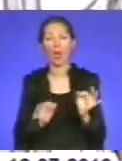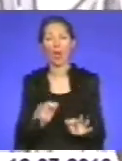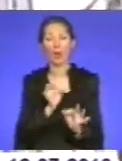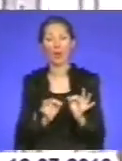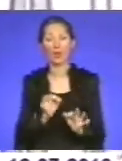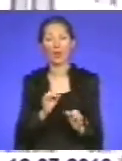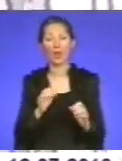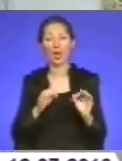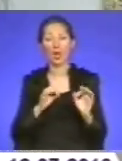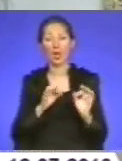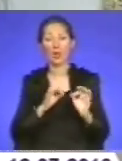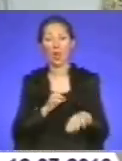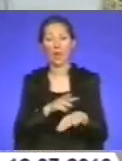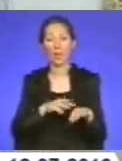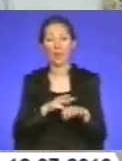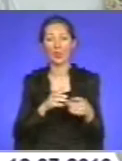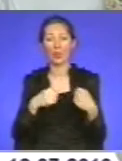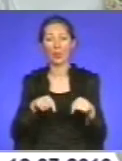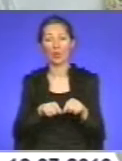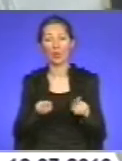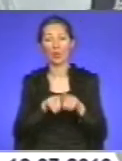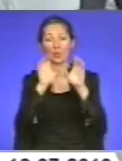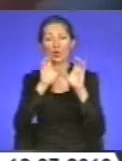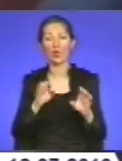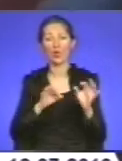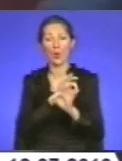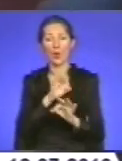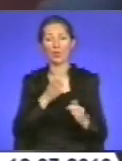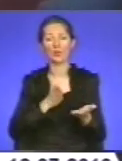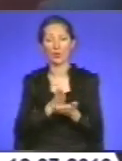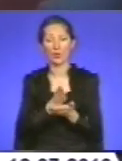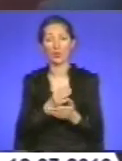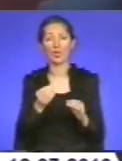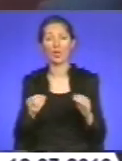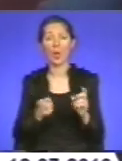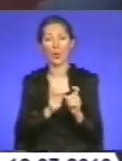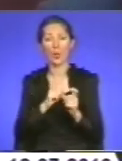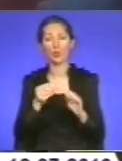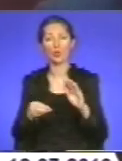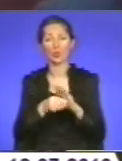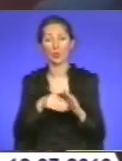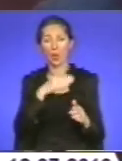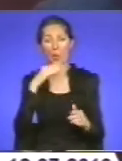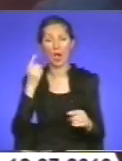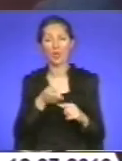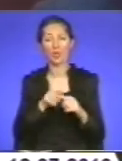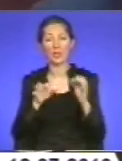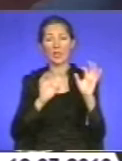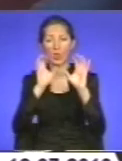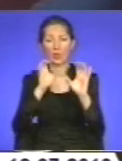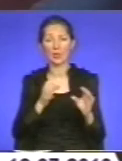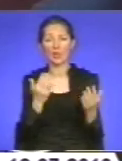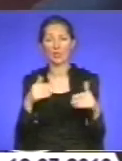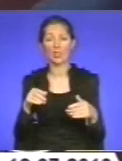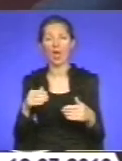органів, а також законопроєктів, спрямованих на боротьбу з корупцією. Чимало з цих законопроєктів вже узгоджено з європейськими